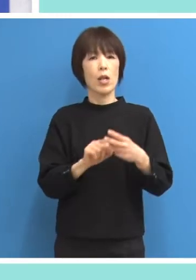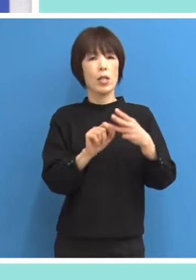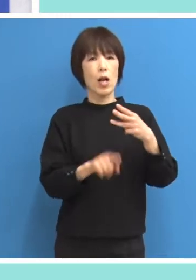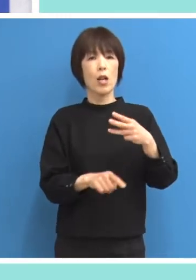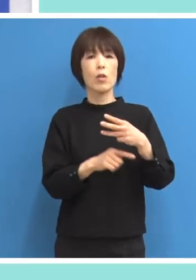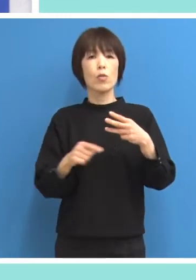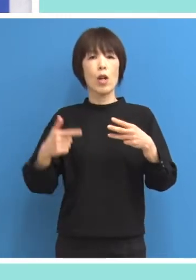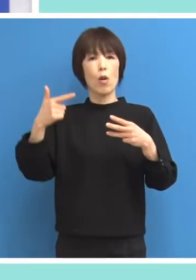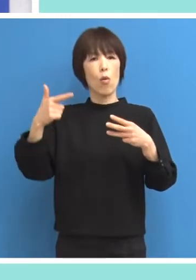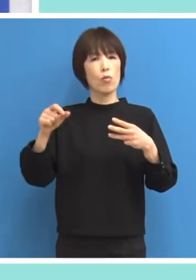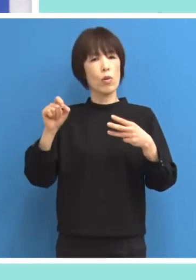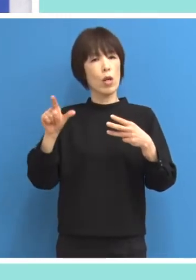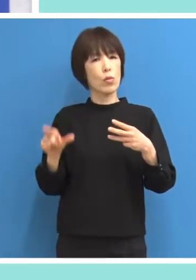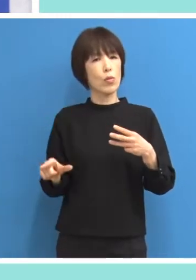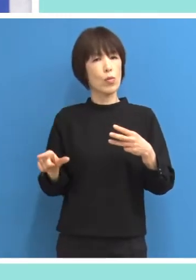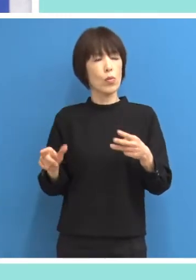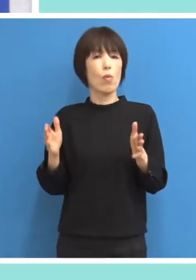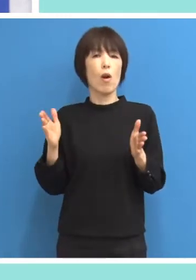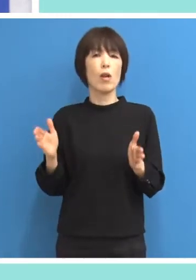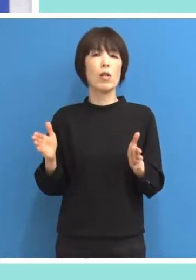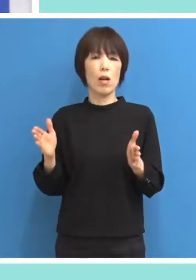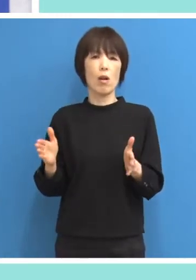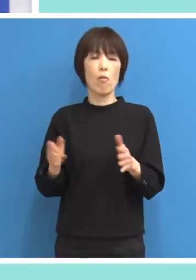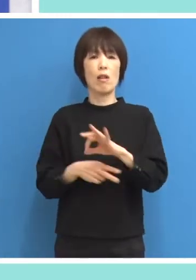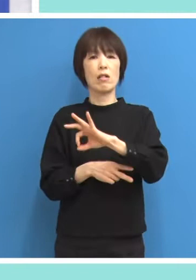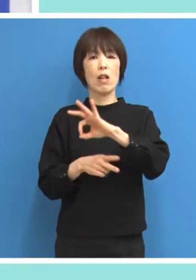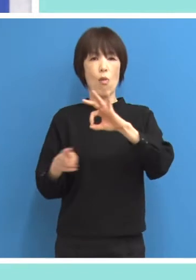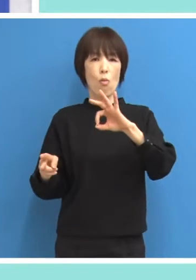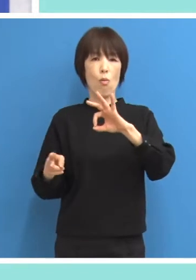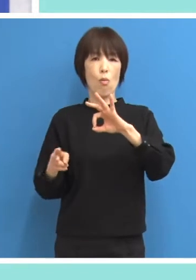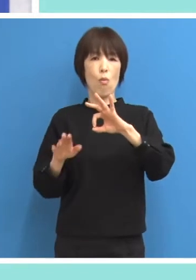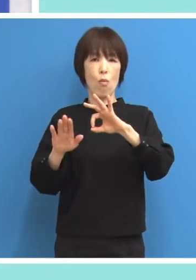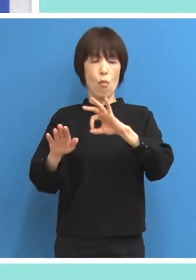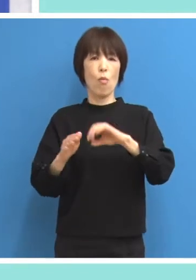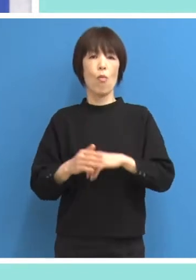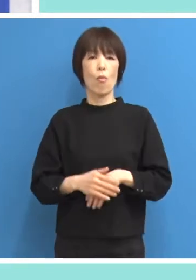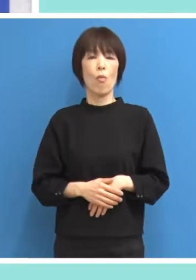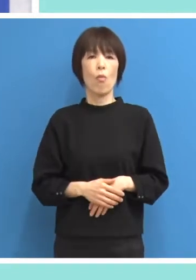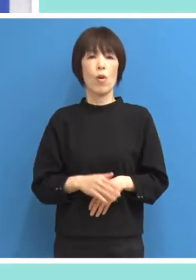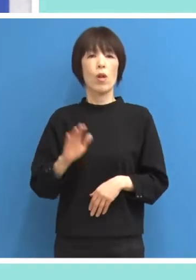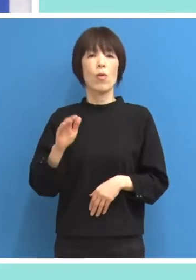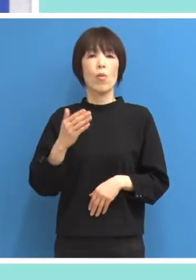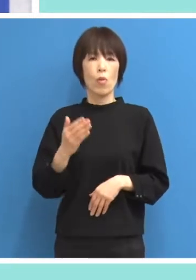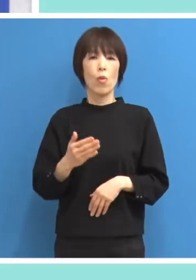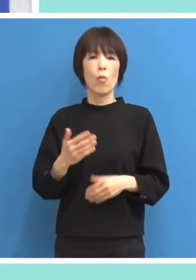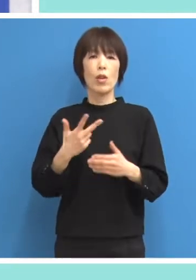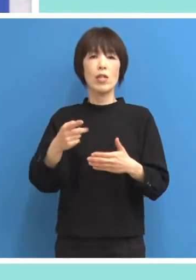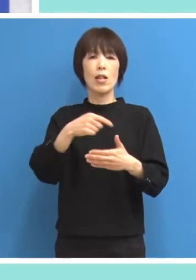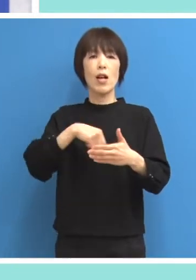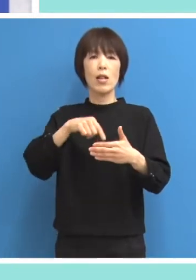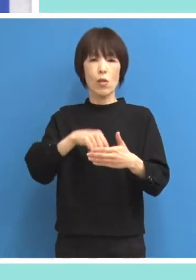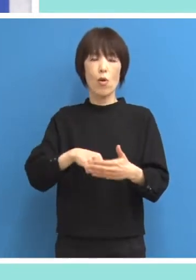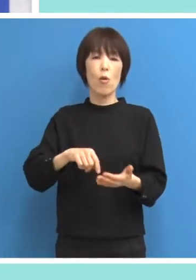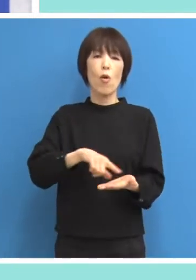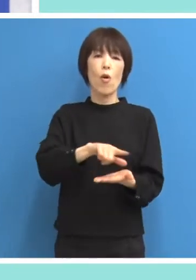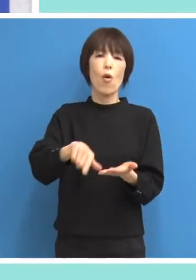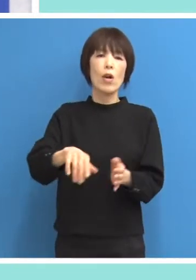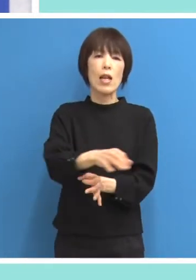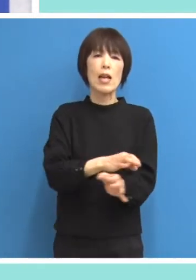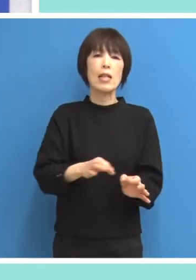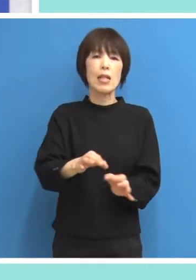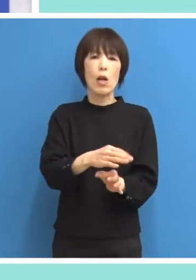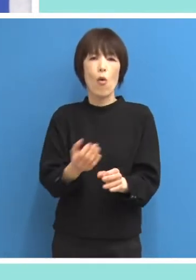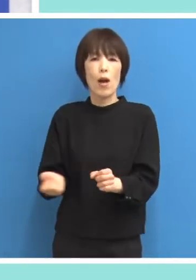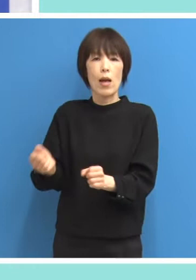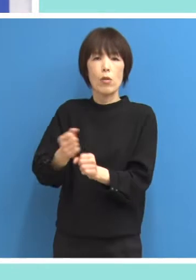月、4月、5月、6月ですね、感染者は発生していなかったですけど、市内の経済状況の回復